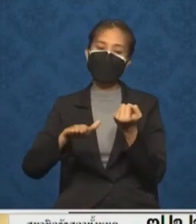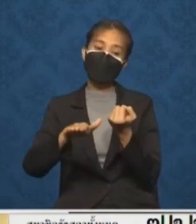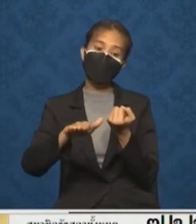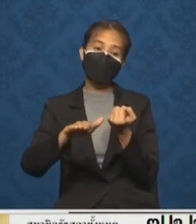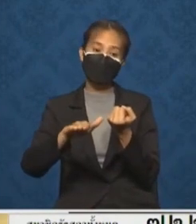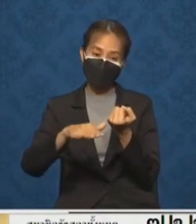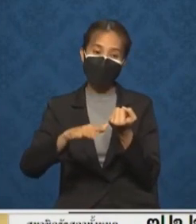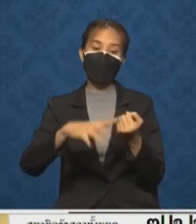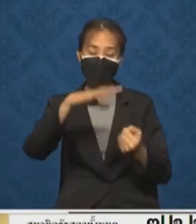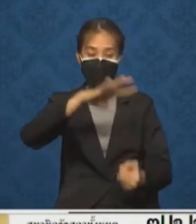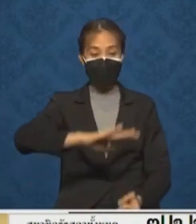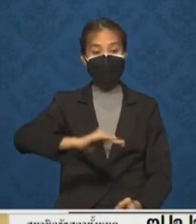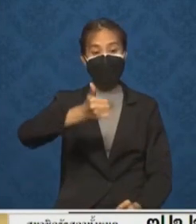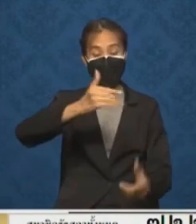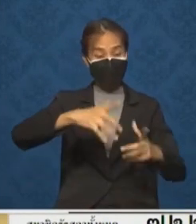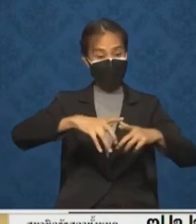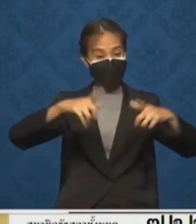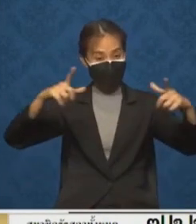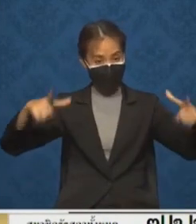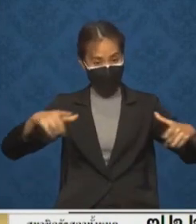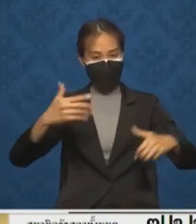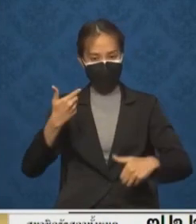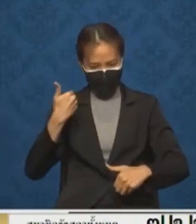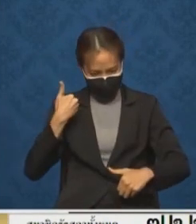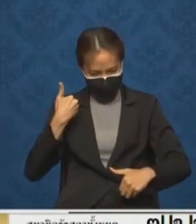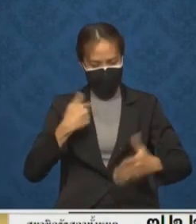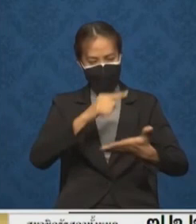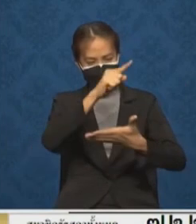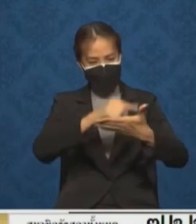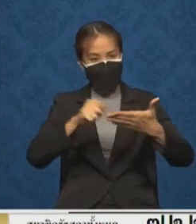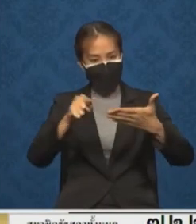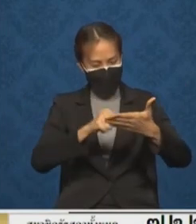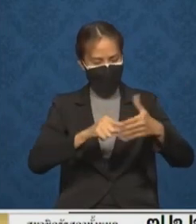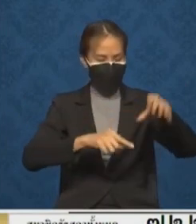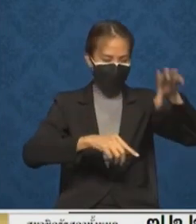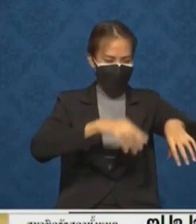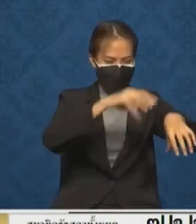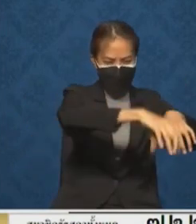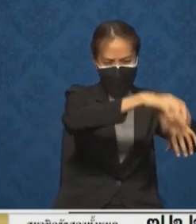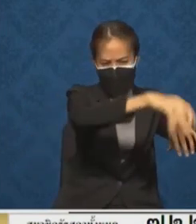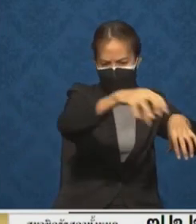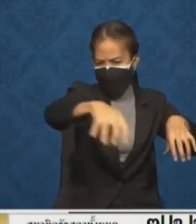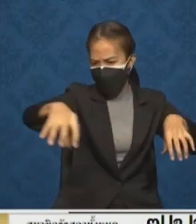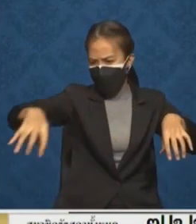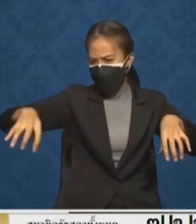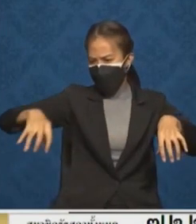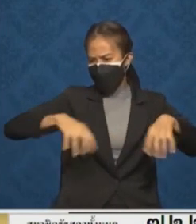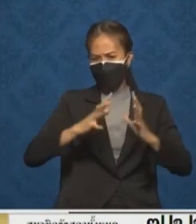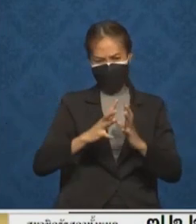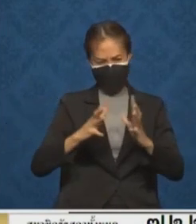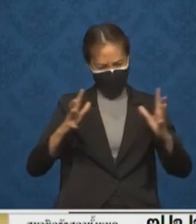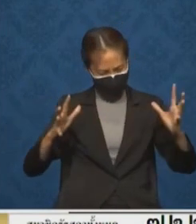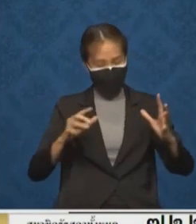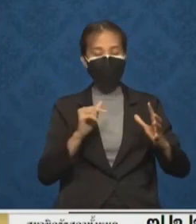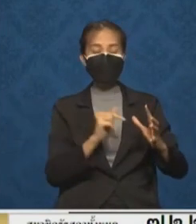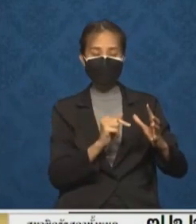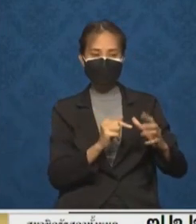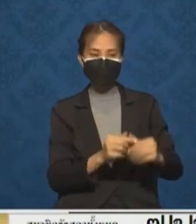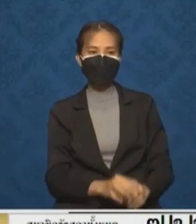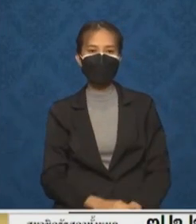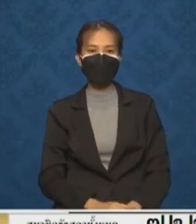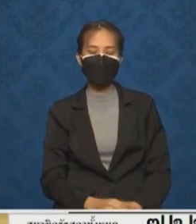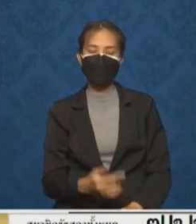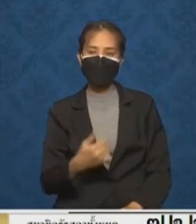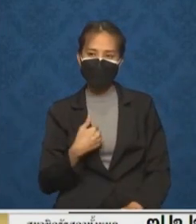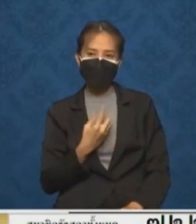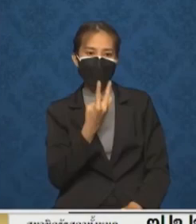เมืองใหญ่ซึ่งมีเขตเลือกตั้งติดต่อกันมากมายหลายเขตเลือกตั้งเราก็จ